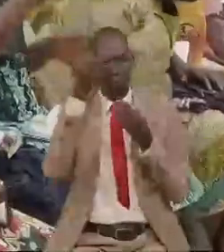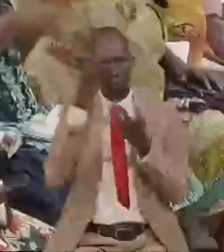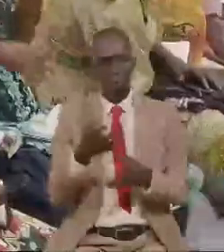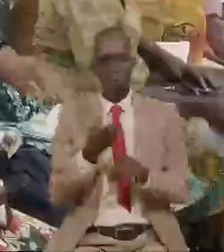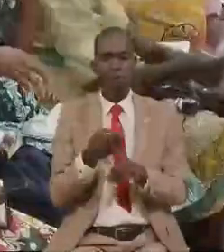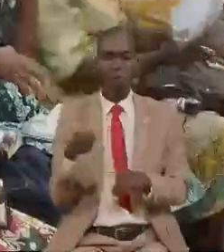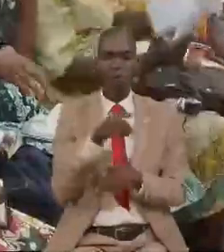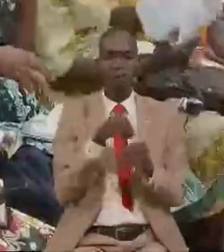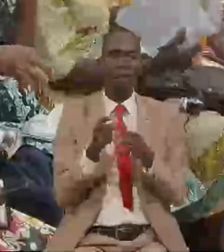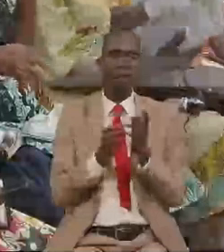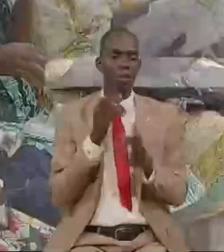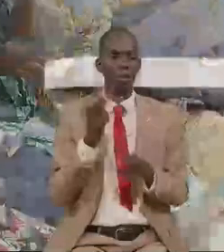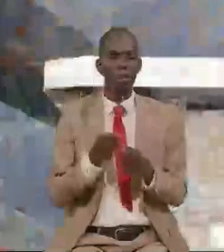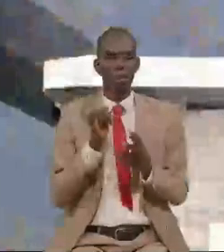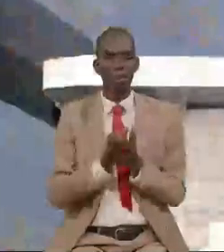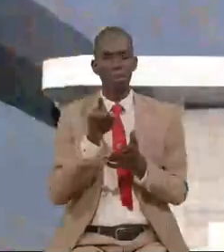Vous êtes allés dans les villes,